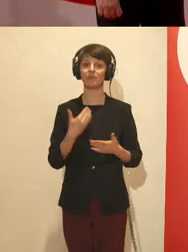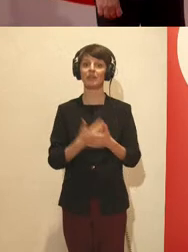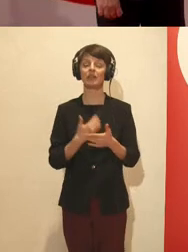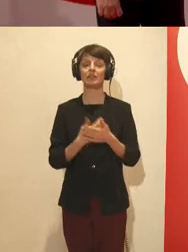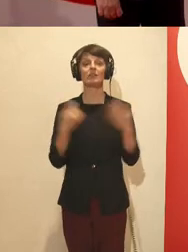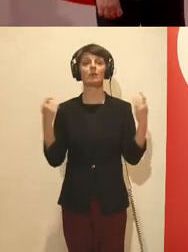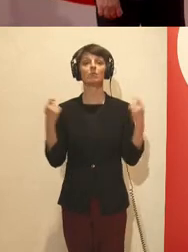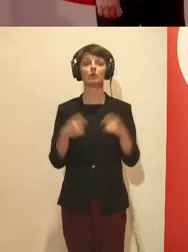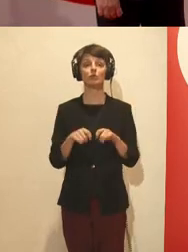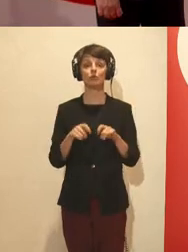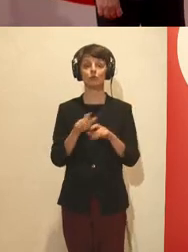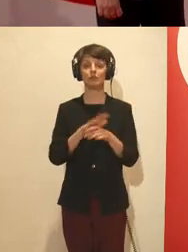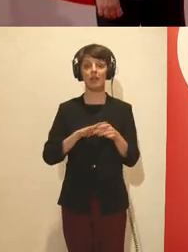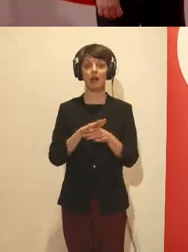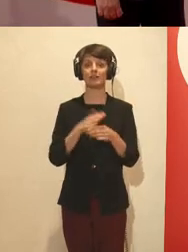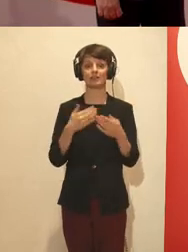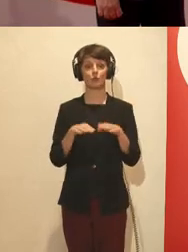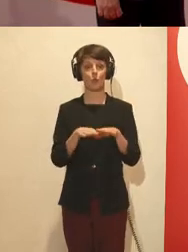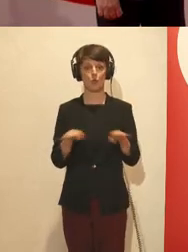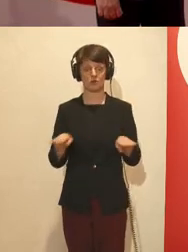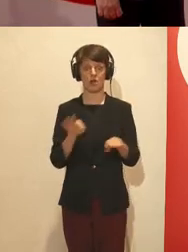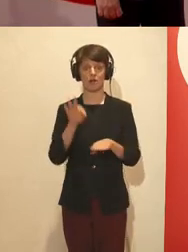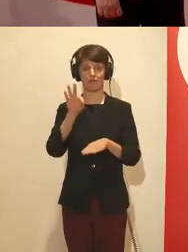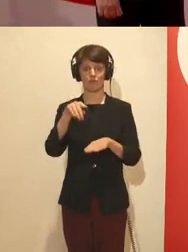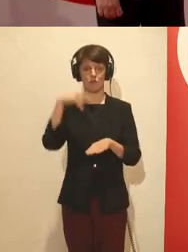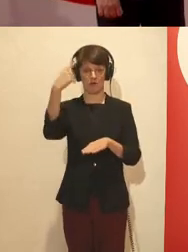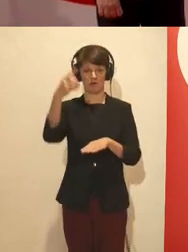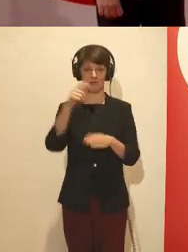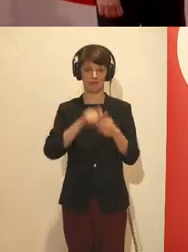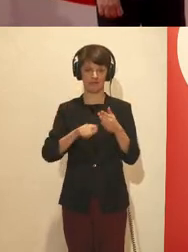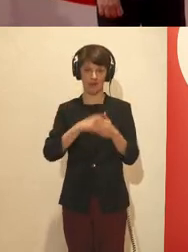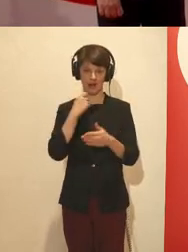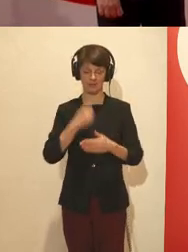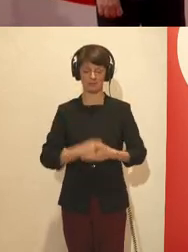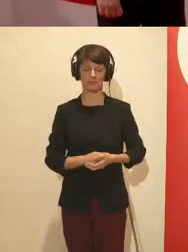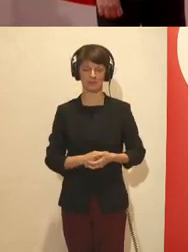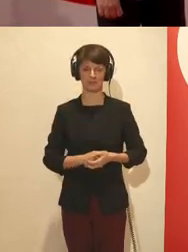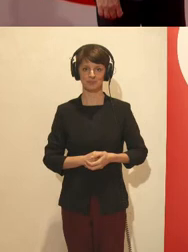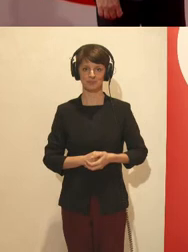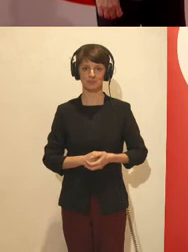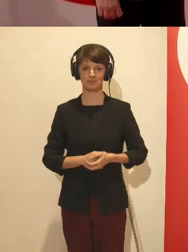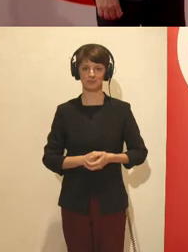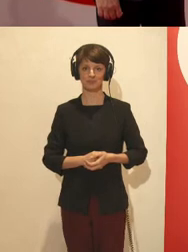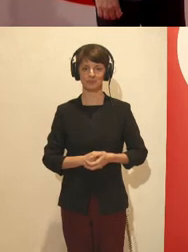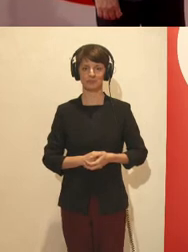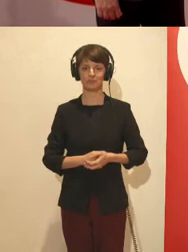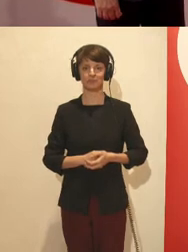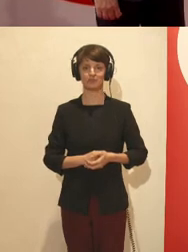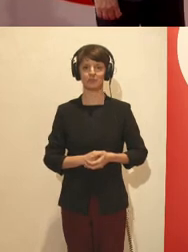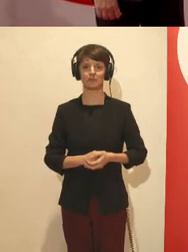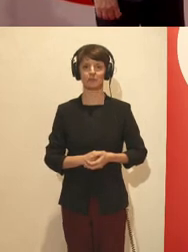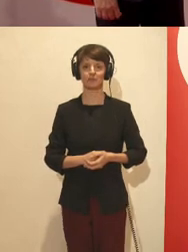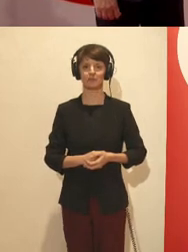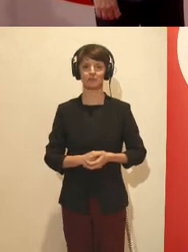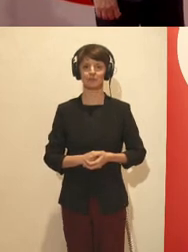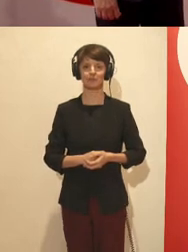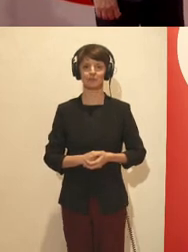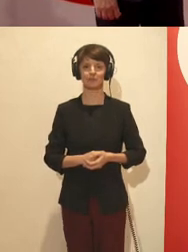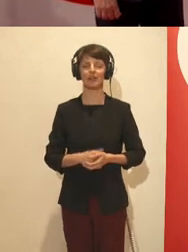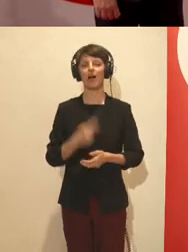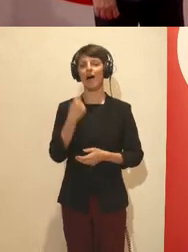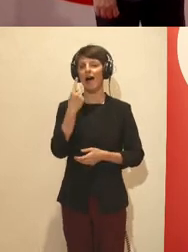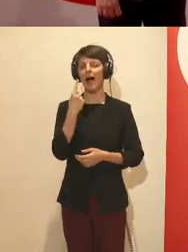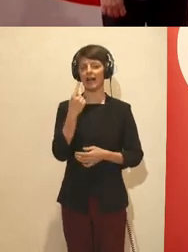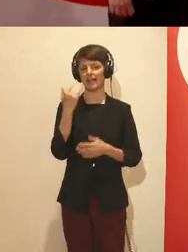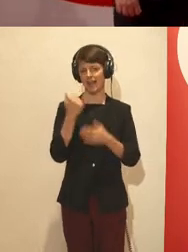ist natürlich grundlage dessen wieder auch in die wir in die wahl gehen will ich habe noch eine abschluss